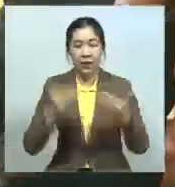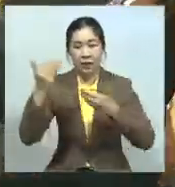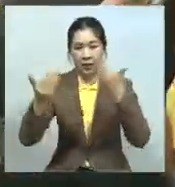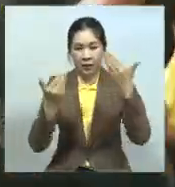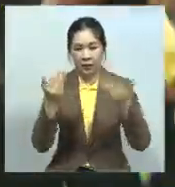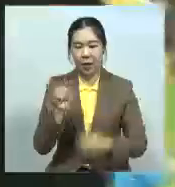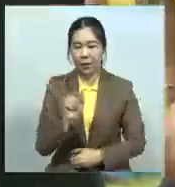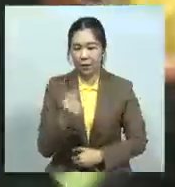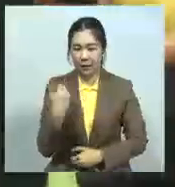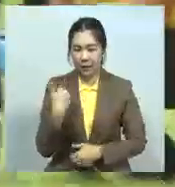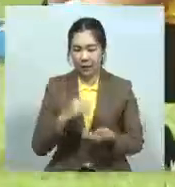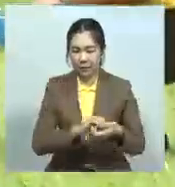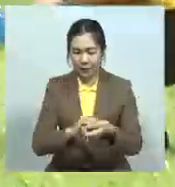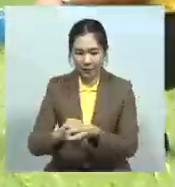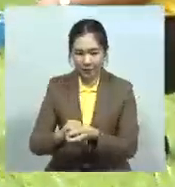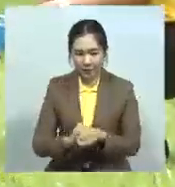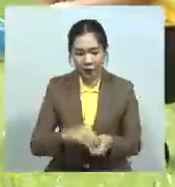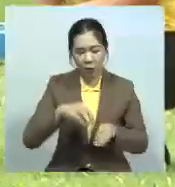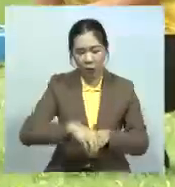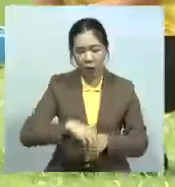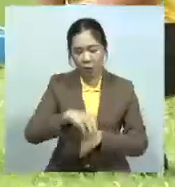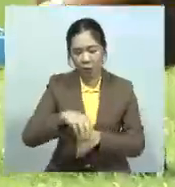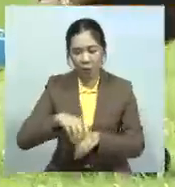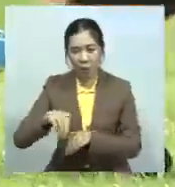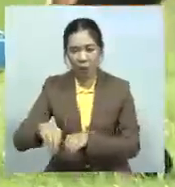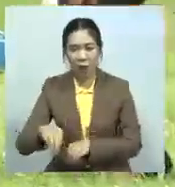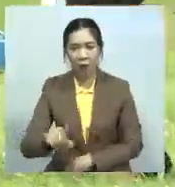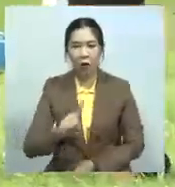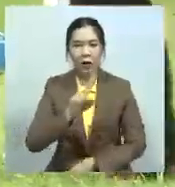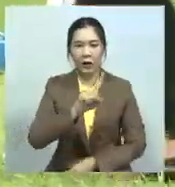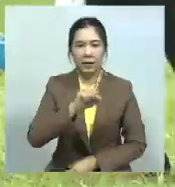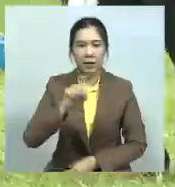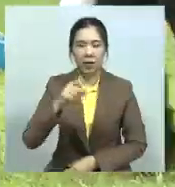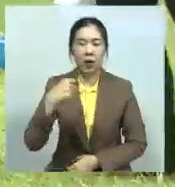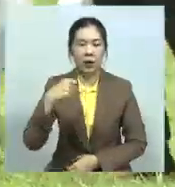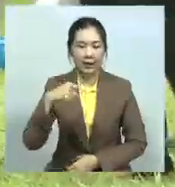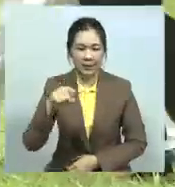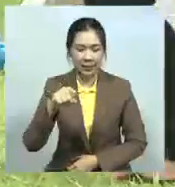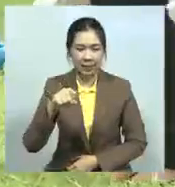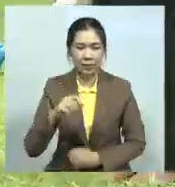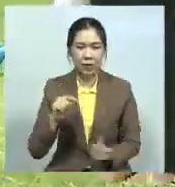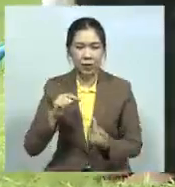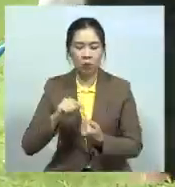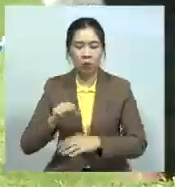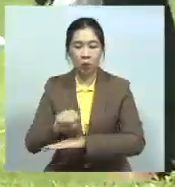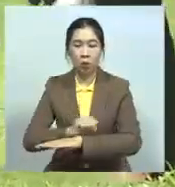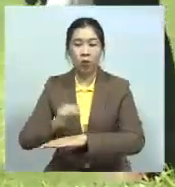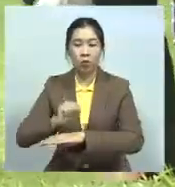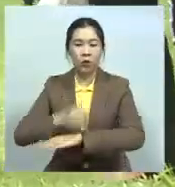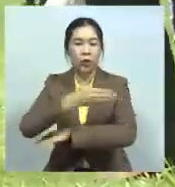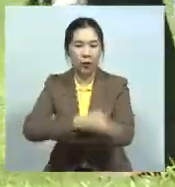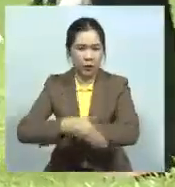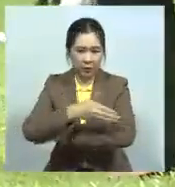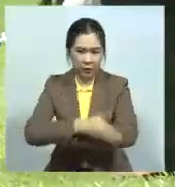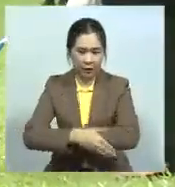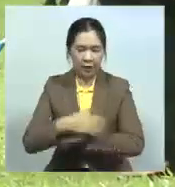นี้นะคะเป็นการร่วมกันปลูกต้นรวงผึ้งจำนวน110ต้นที่สวนวชิระเบญจทัศน์หรือว่าสวนรถไฟโดยกระทร